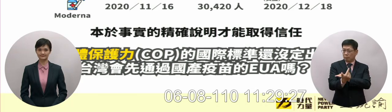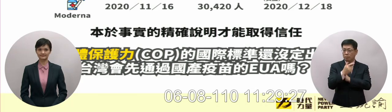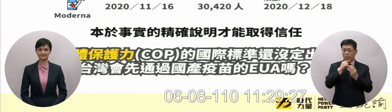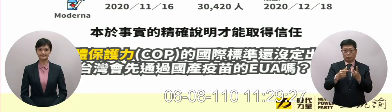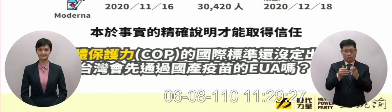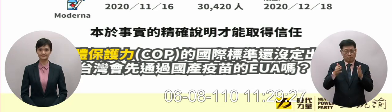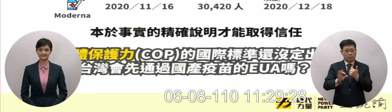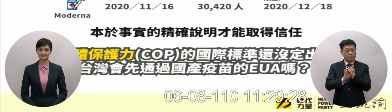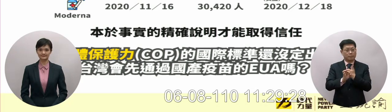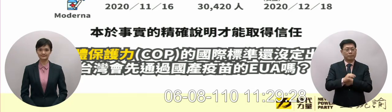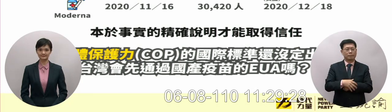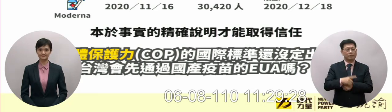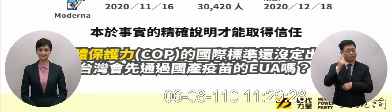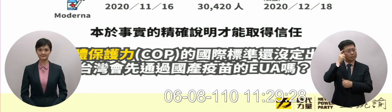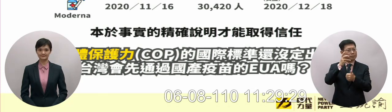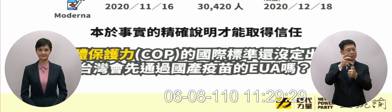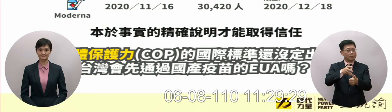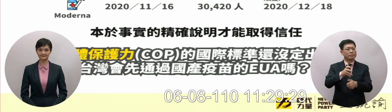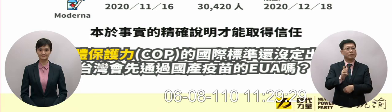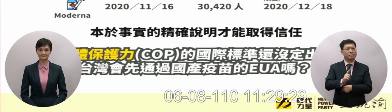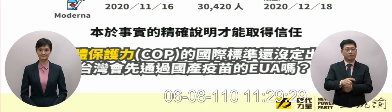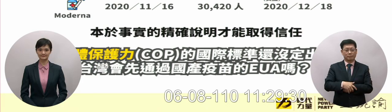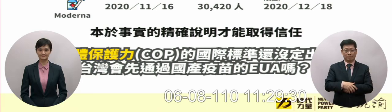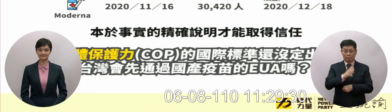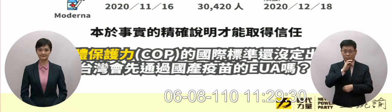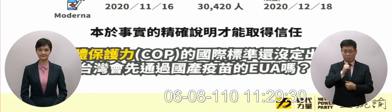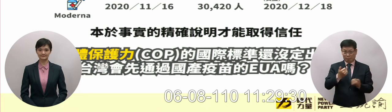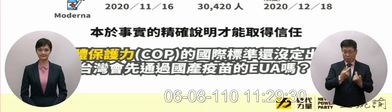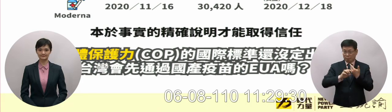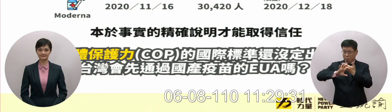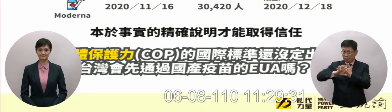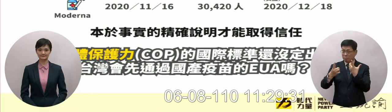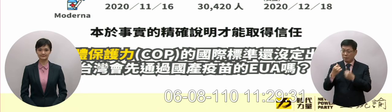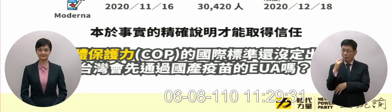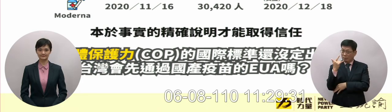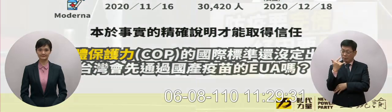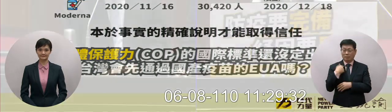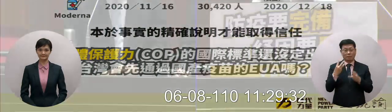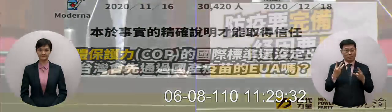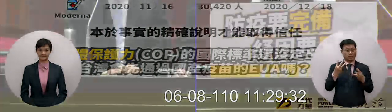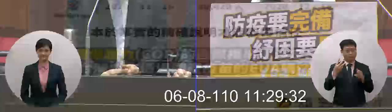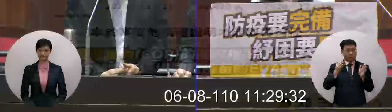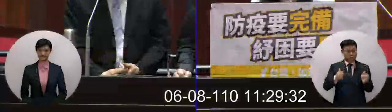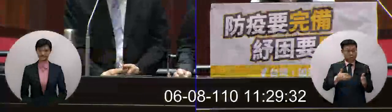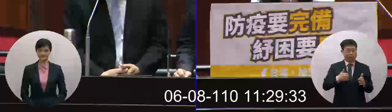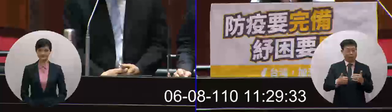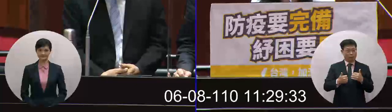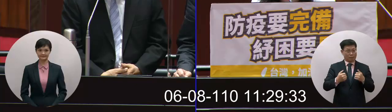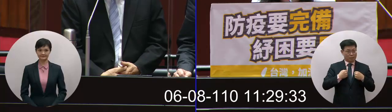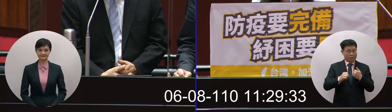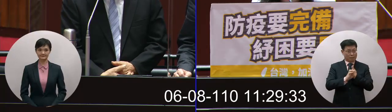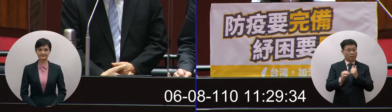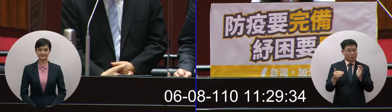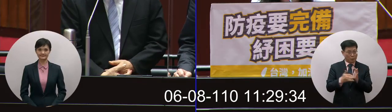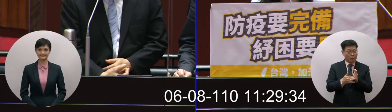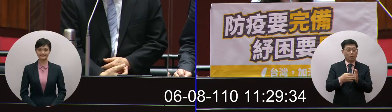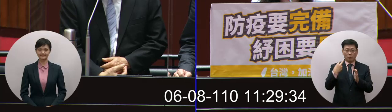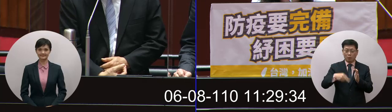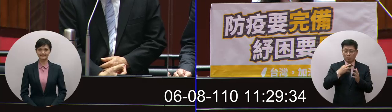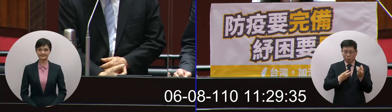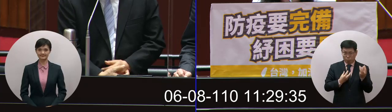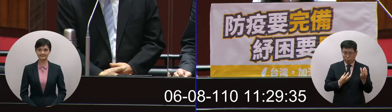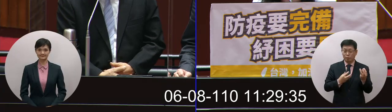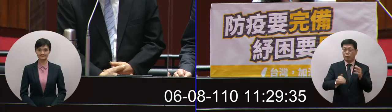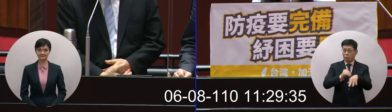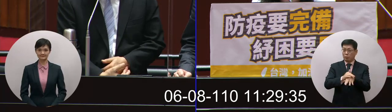个三期的测验，所以我们想请教的是，我们的 EUA 仍然会像国外一样，等到他们进行三期的试验的其中之后，或是有一个部分的三